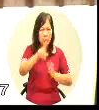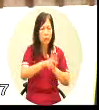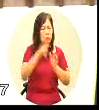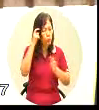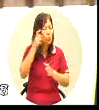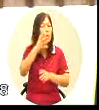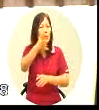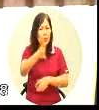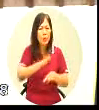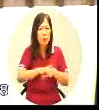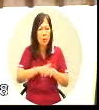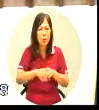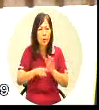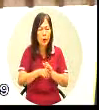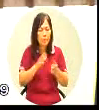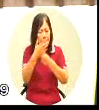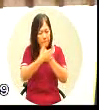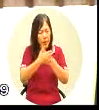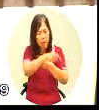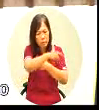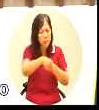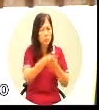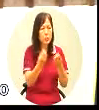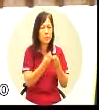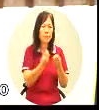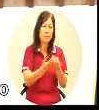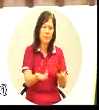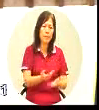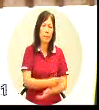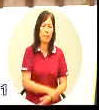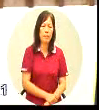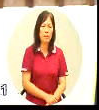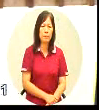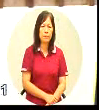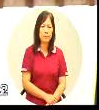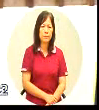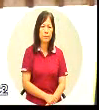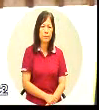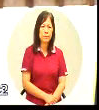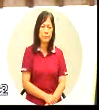问要怎么来保护这些人。